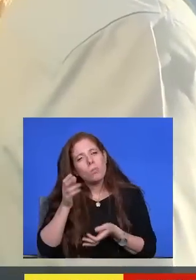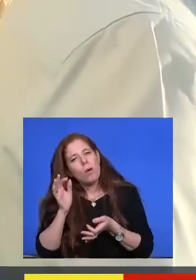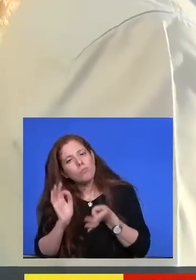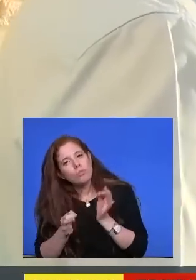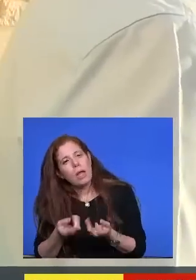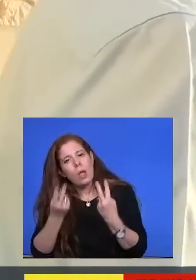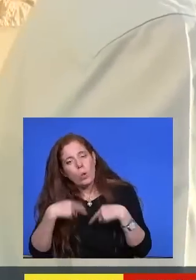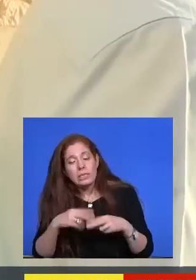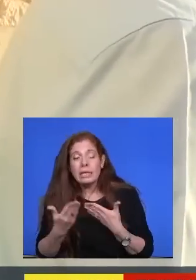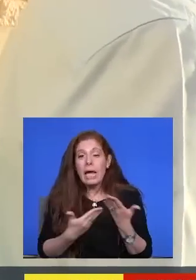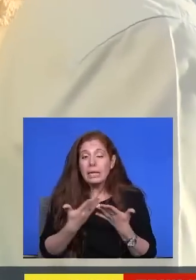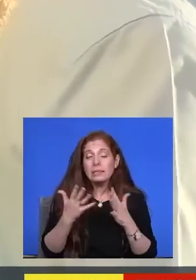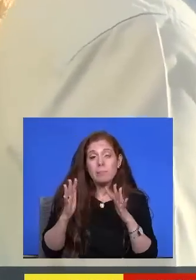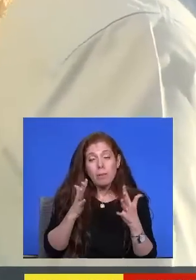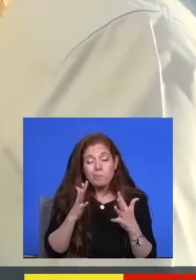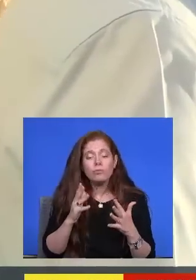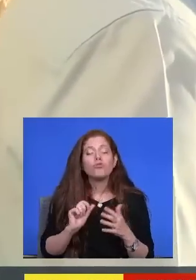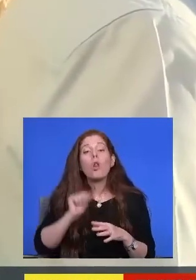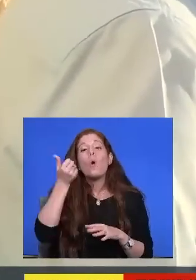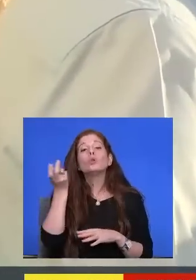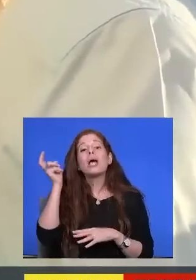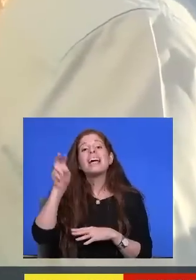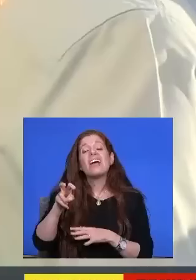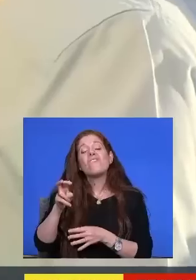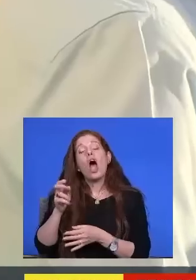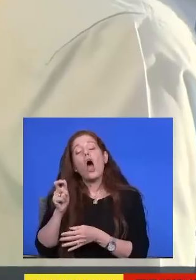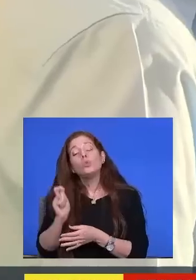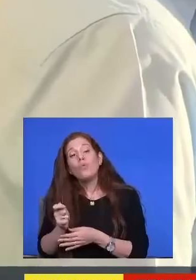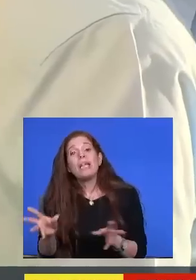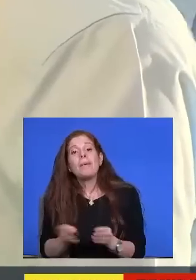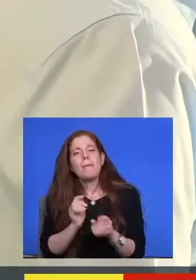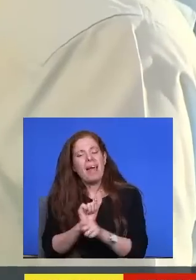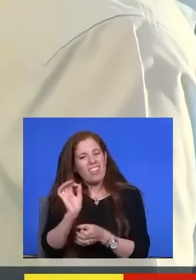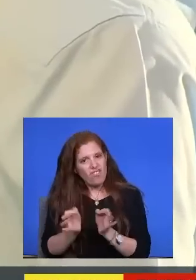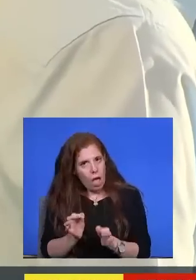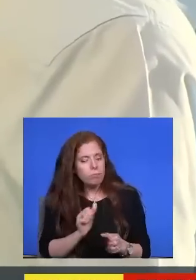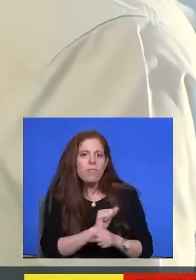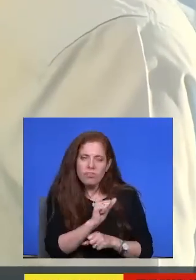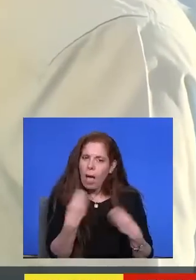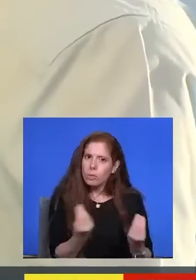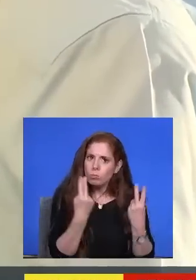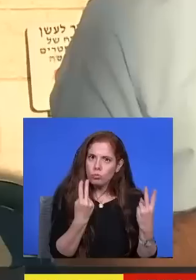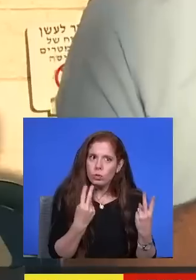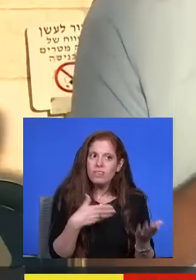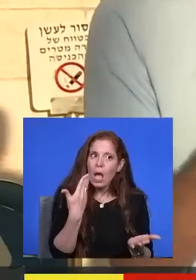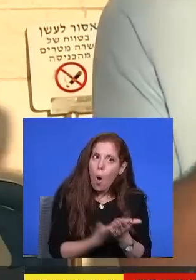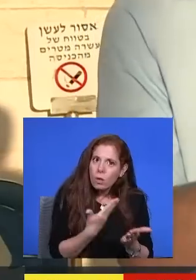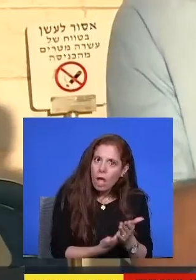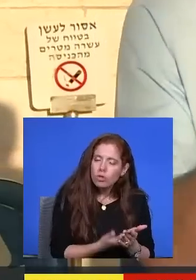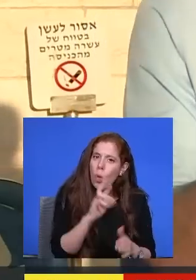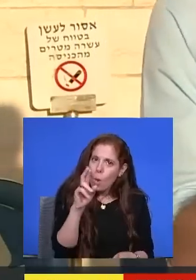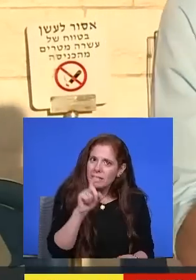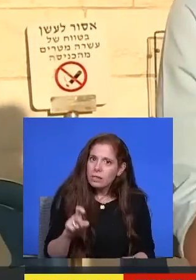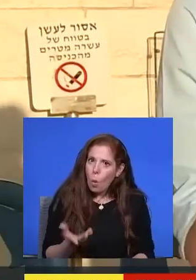משהו נקרא לזה, של ראש הרכב השופטים עם התביעה, אבל התביעה כן היה קלף די משמעותי, וזו ההודעה של רומן זדורוב. זה בעצם